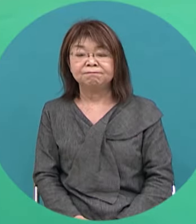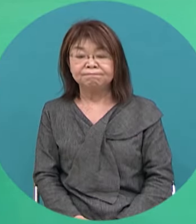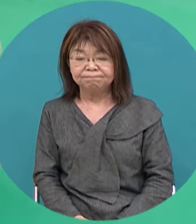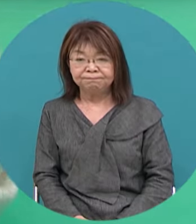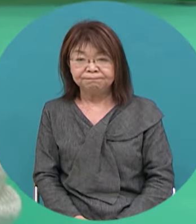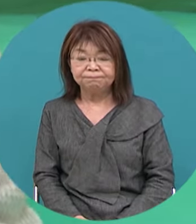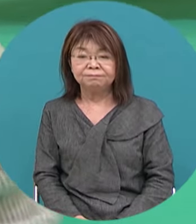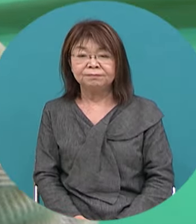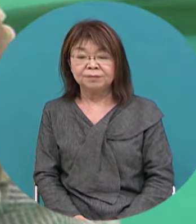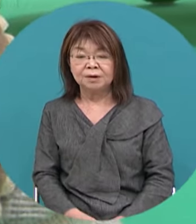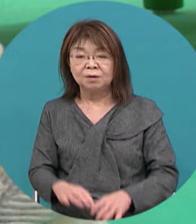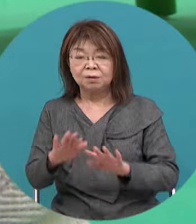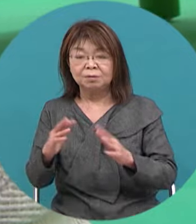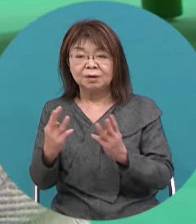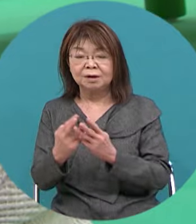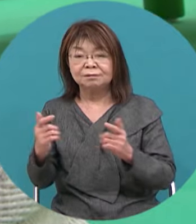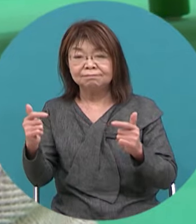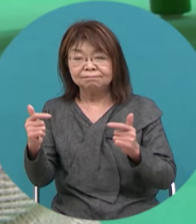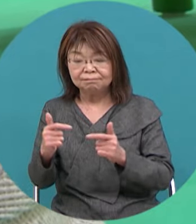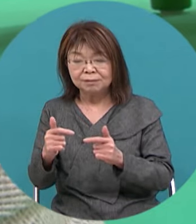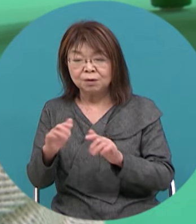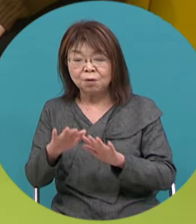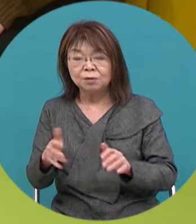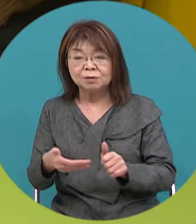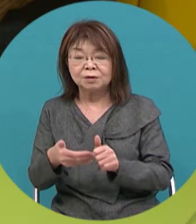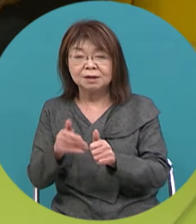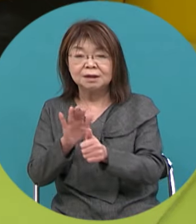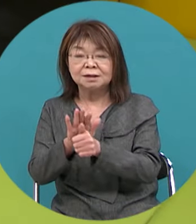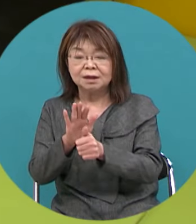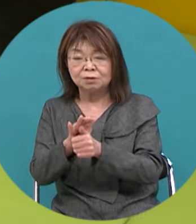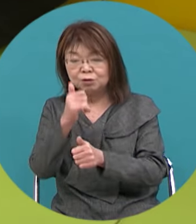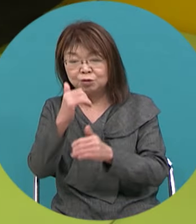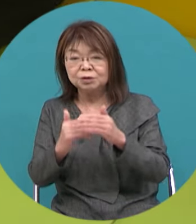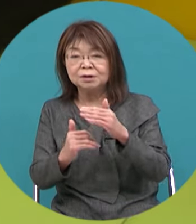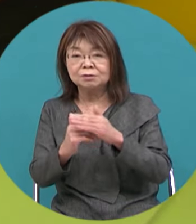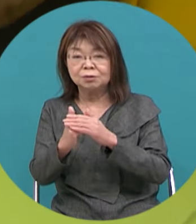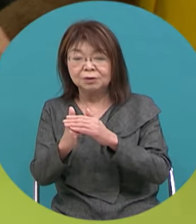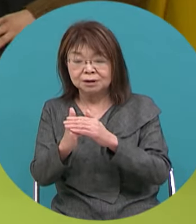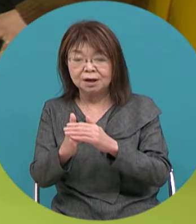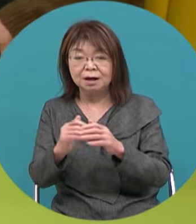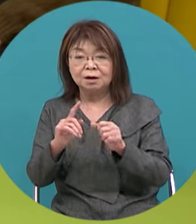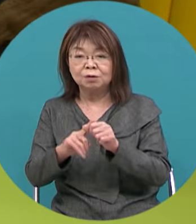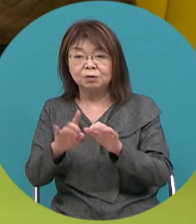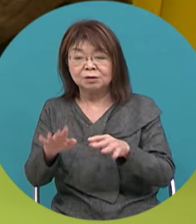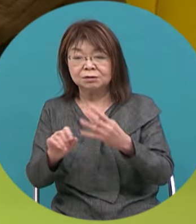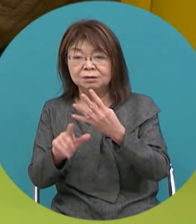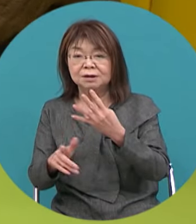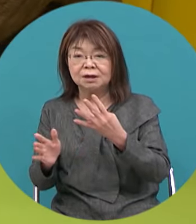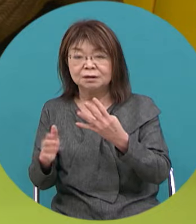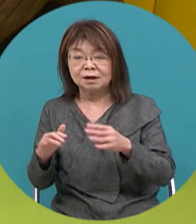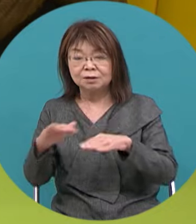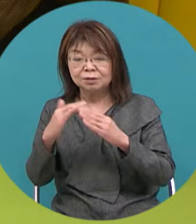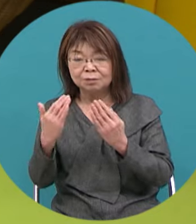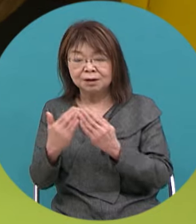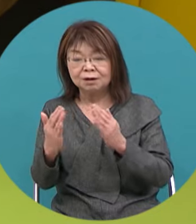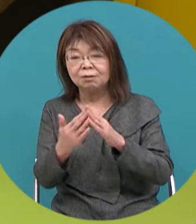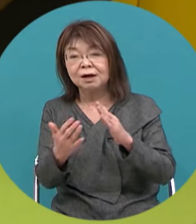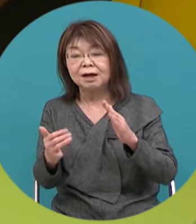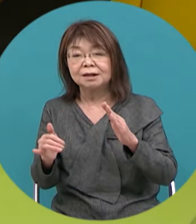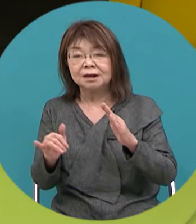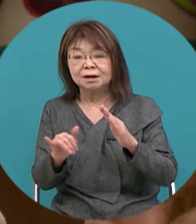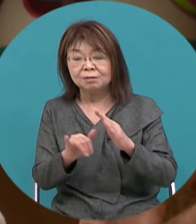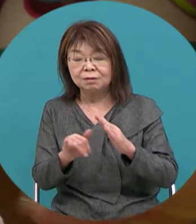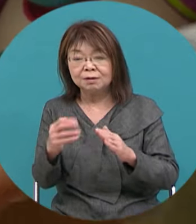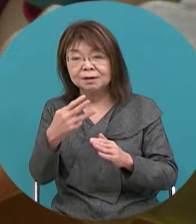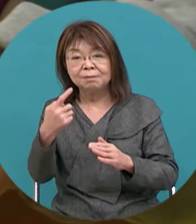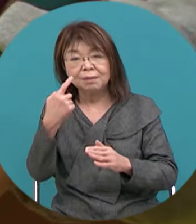して少子化・子育て支援の充実として、富山市はこの春からすべての世帯における